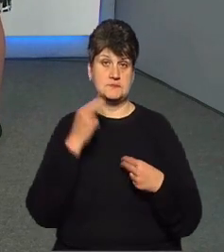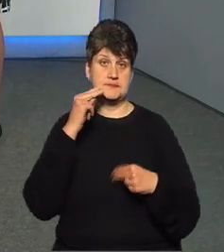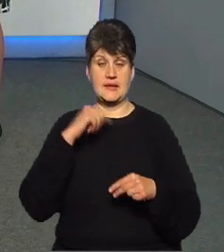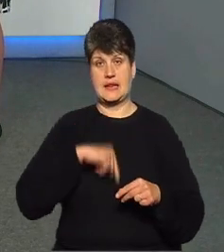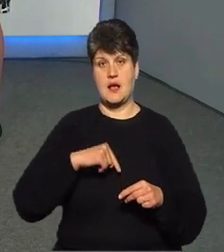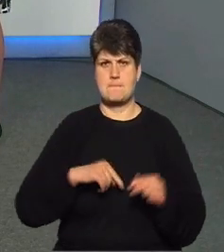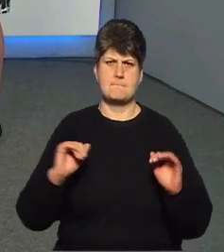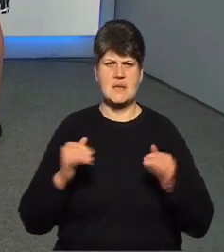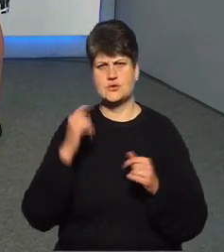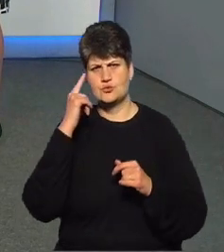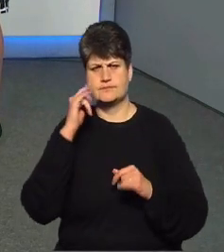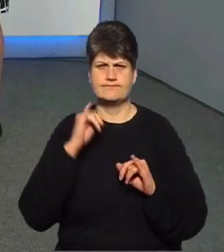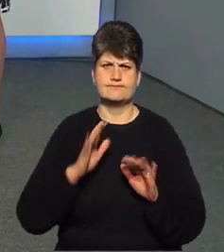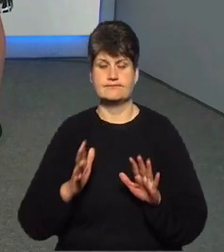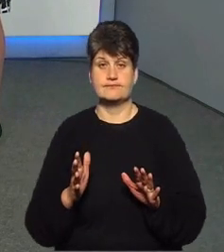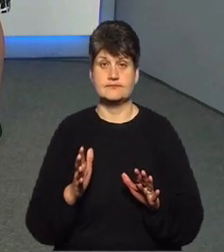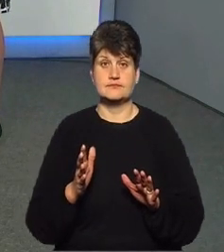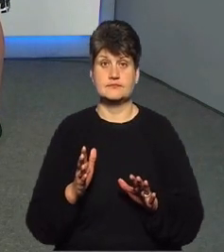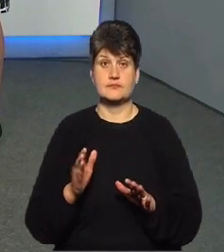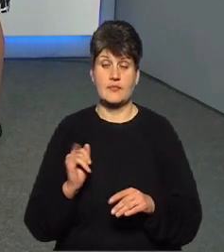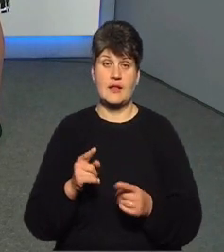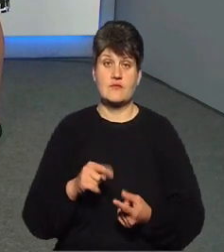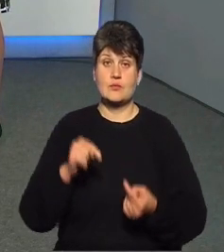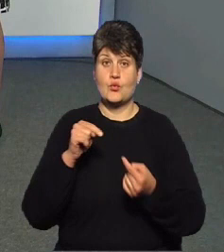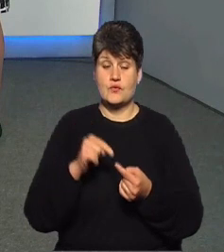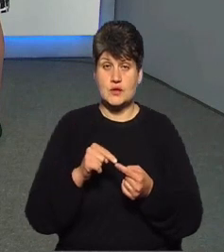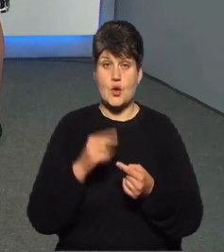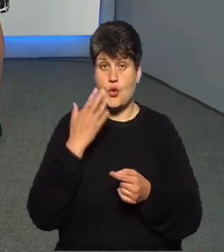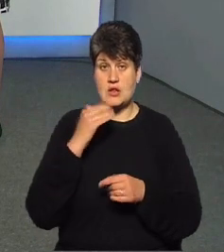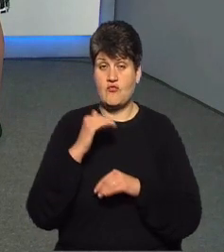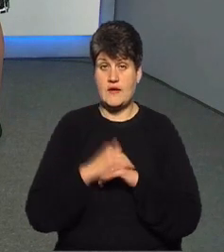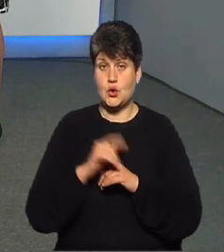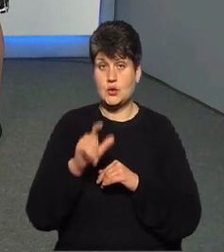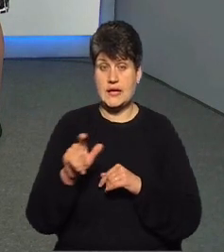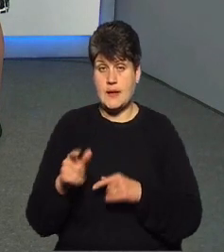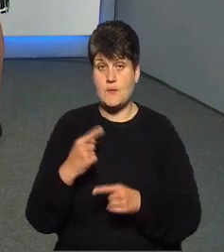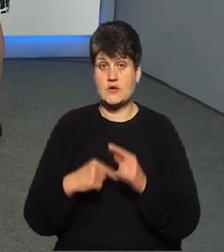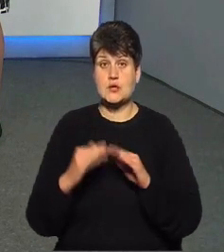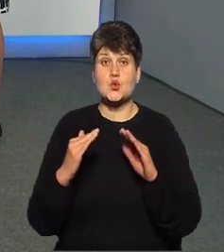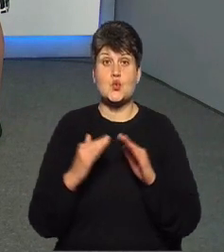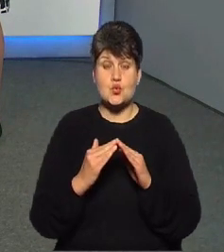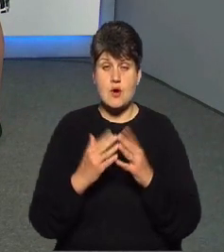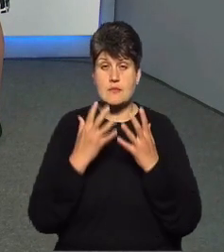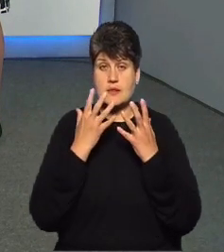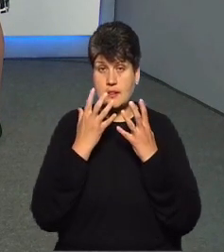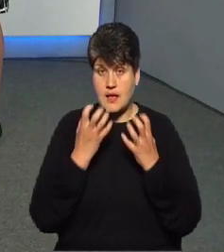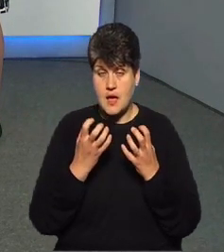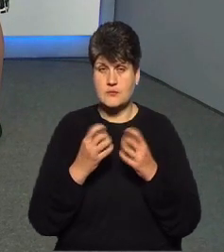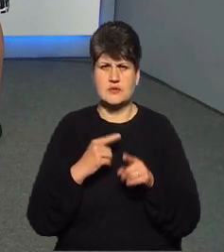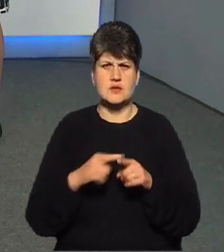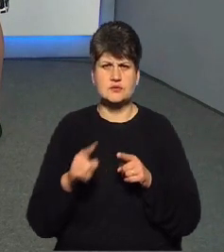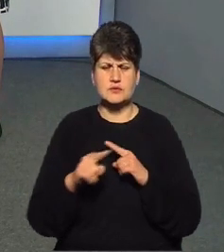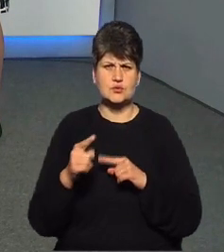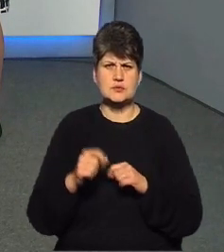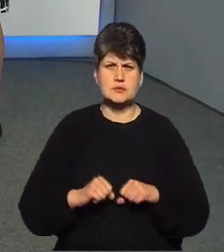негативне. І, відповідно, коли ввечері людина повертається додому, вже темно, вона швиденько намагається якісь справи